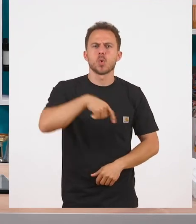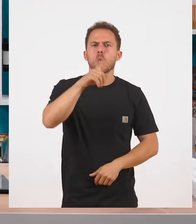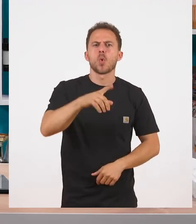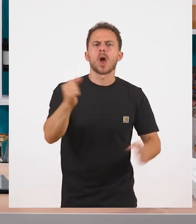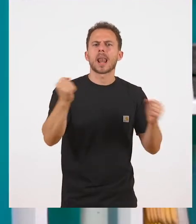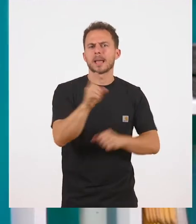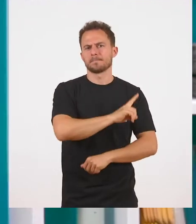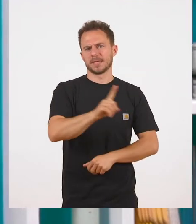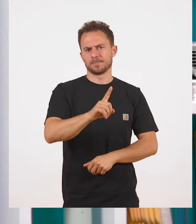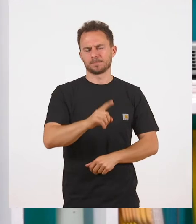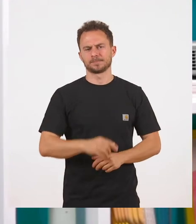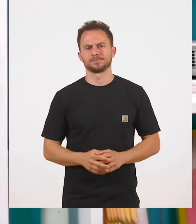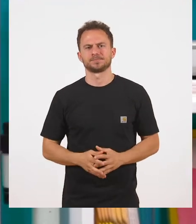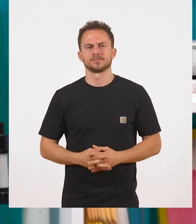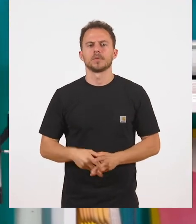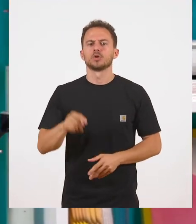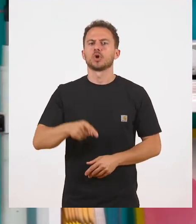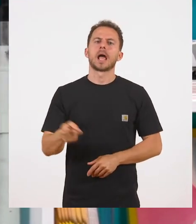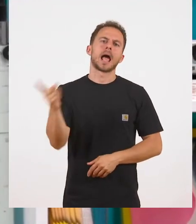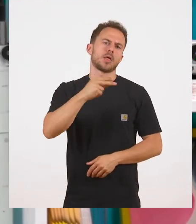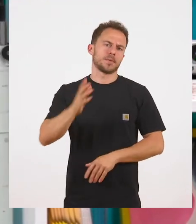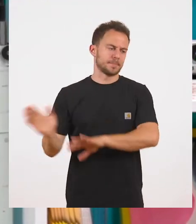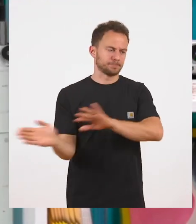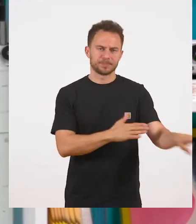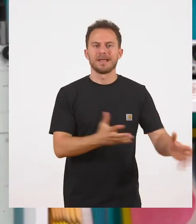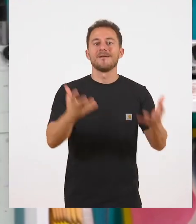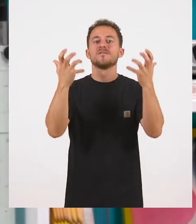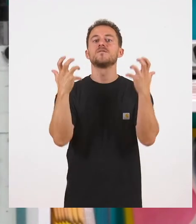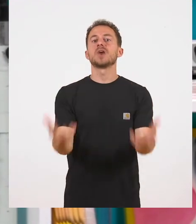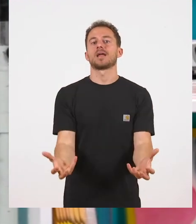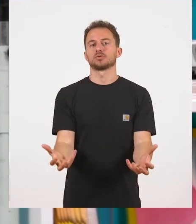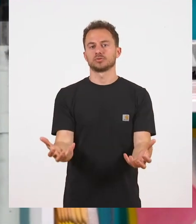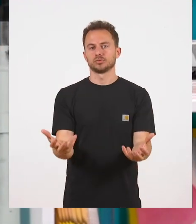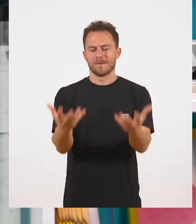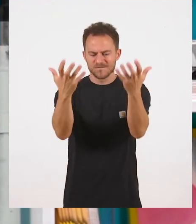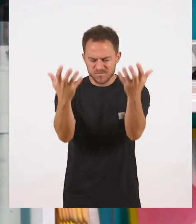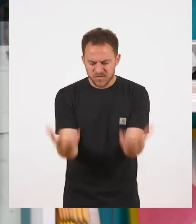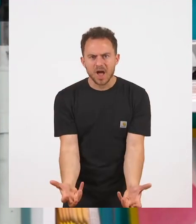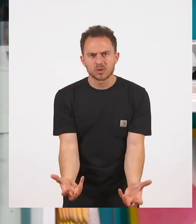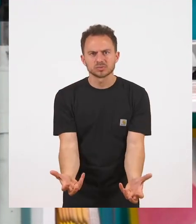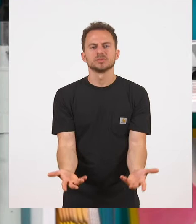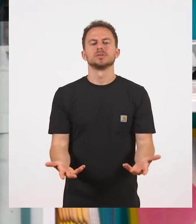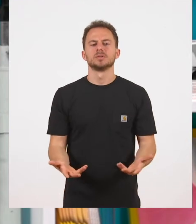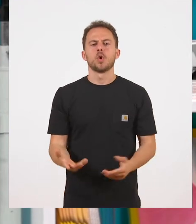οξυγόνο. Πάμε τώρα στο βάρος. Τι είναι το βάρος? Όλοι μας, όλα τα αντικείμενα γύρω μας, εγώ, εσείς από το